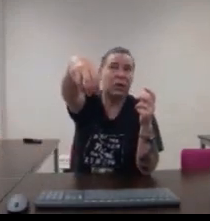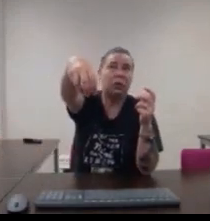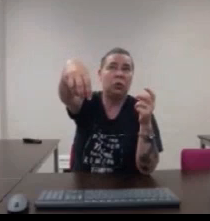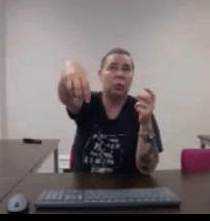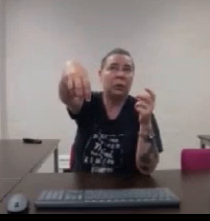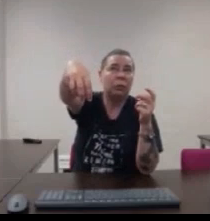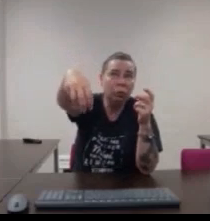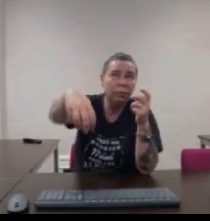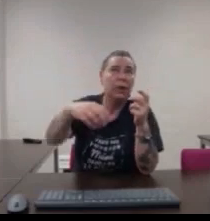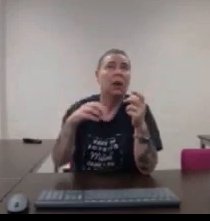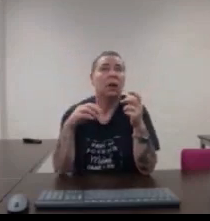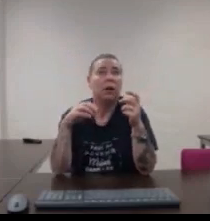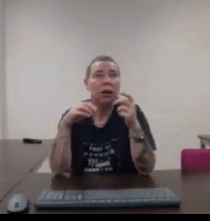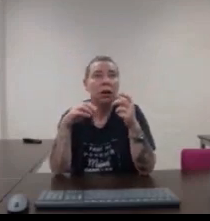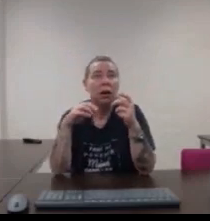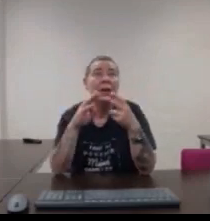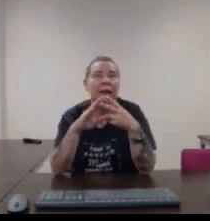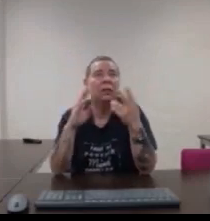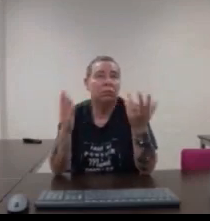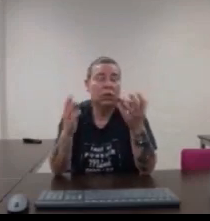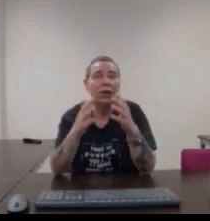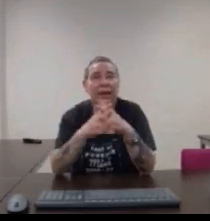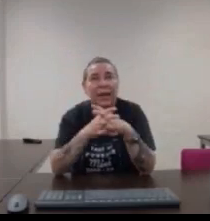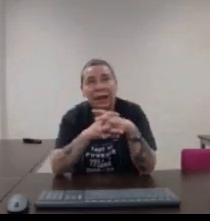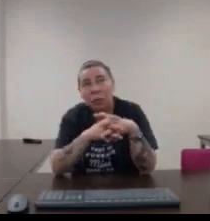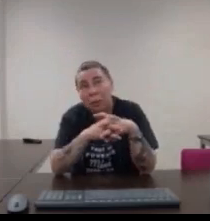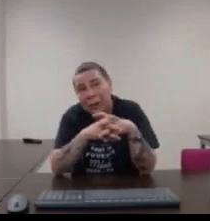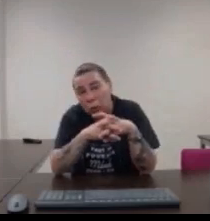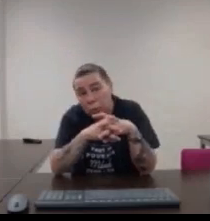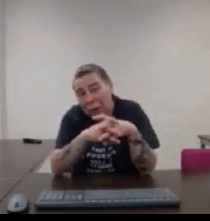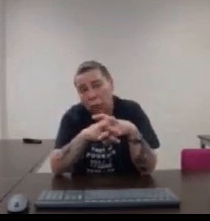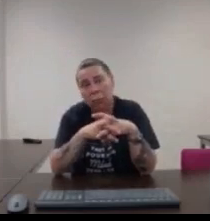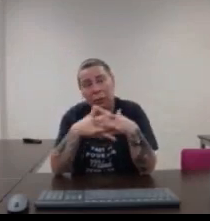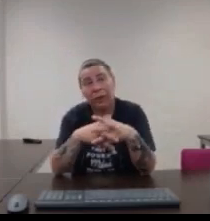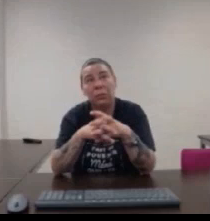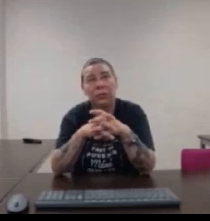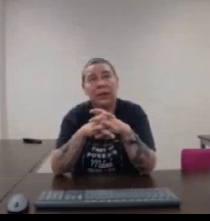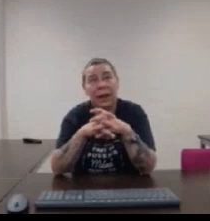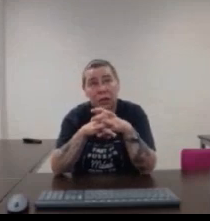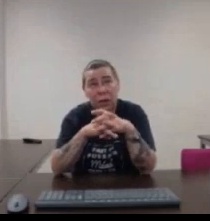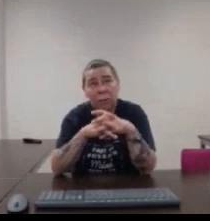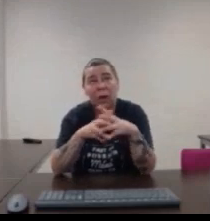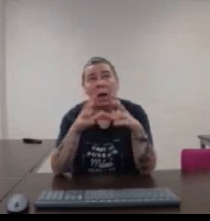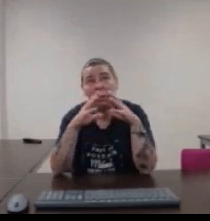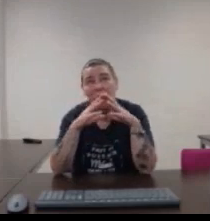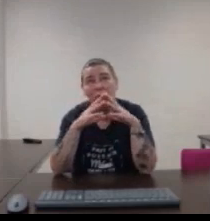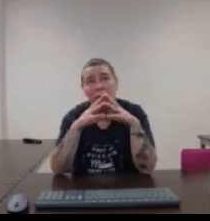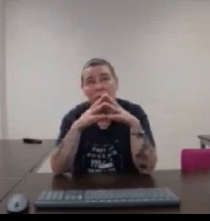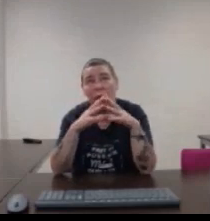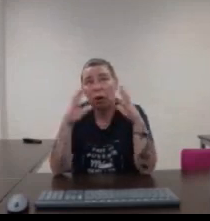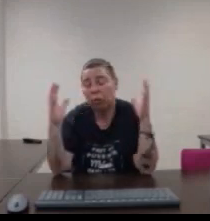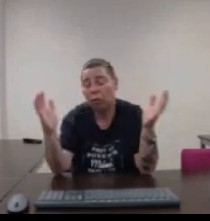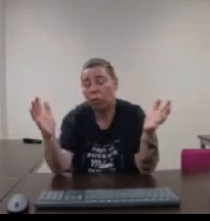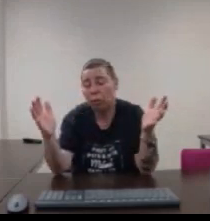d'aller chercher les documents par-dessus. Et dans l'idéal qu'elle soit pas trop bruyante parce que ça peut vite être gênant. Après, on